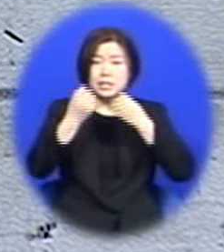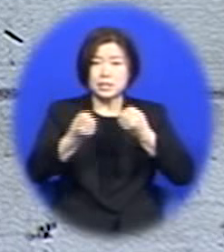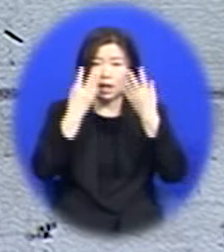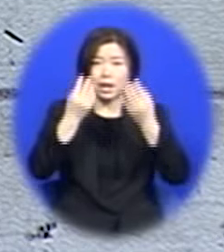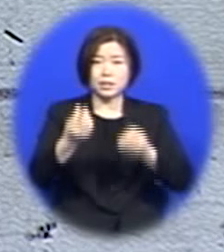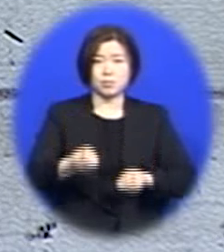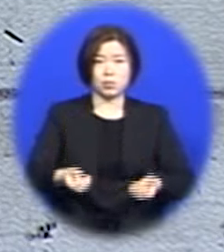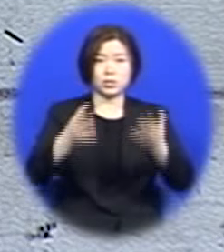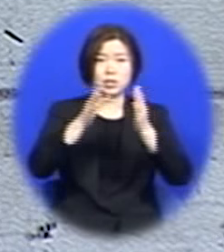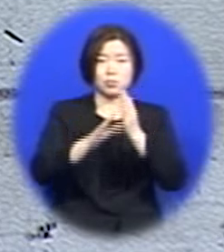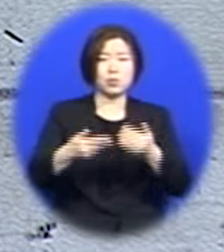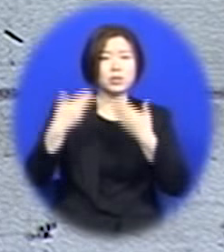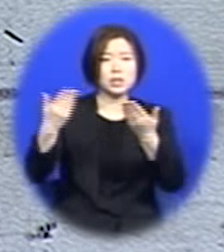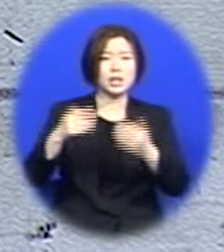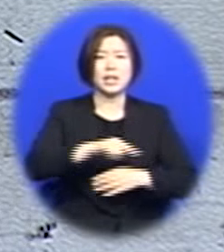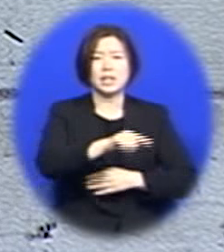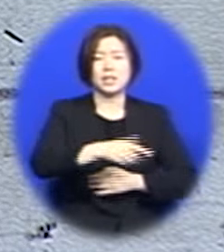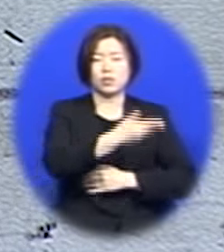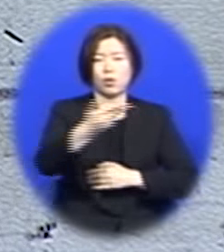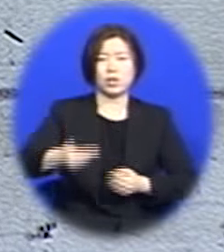너희가 드릴 영적 예배니라.